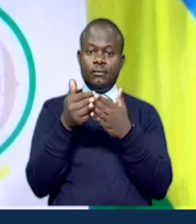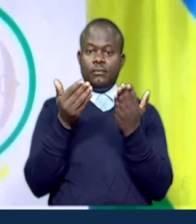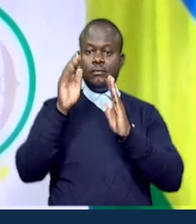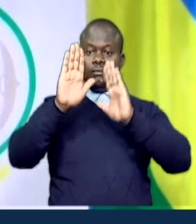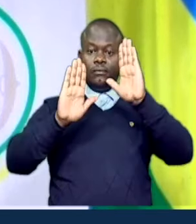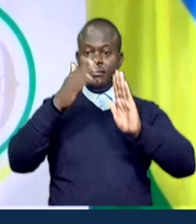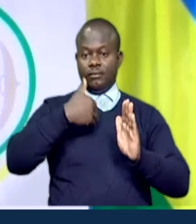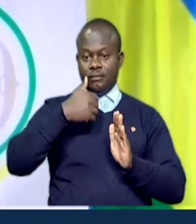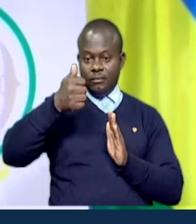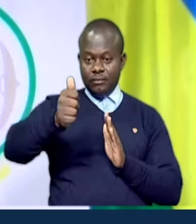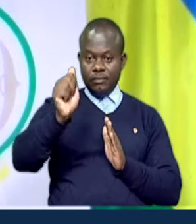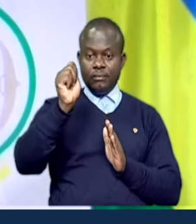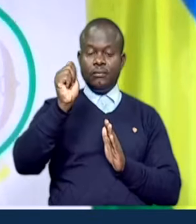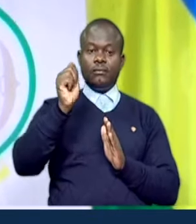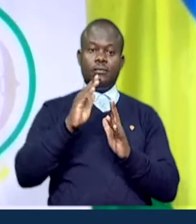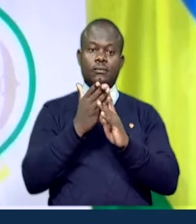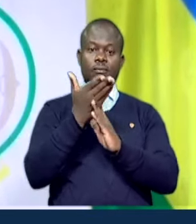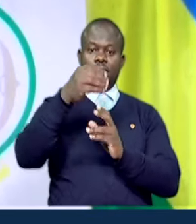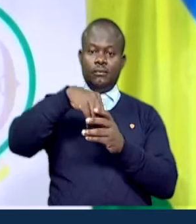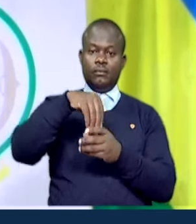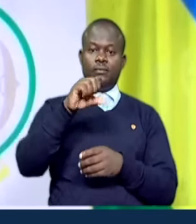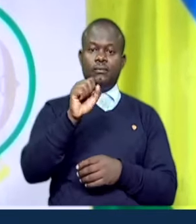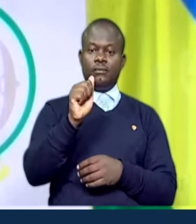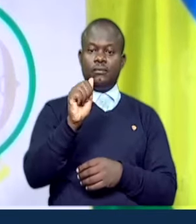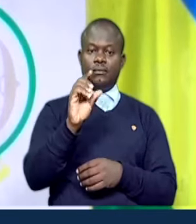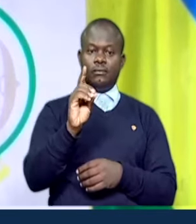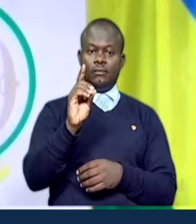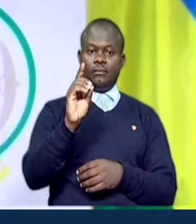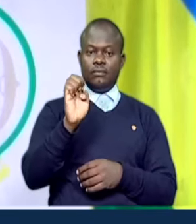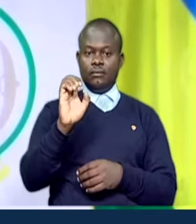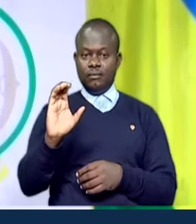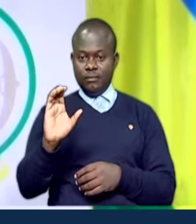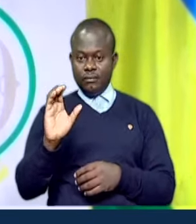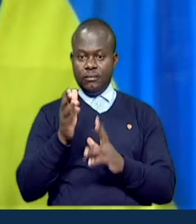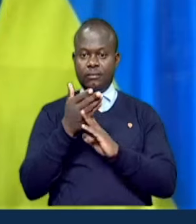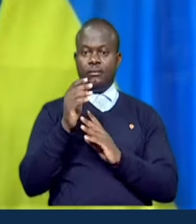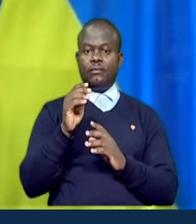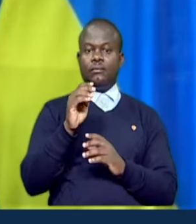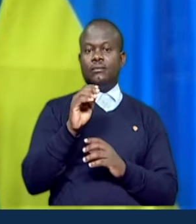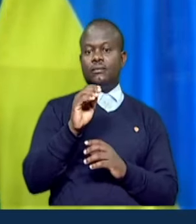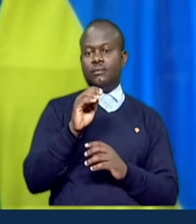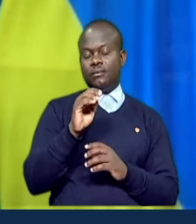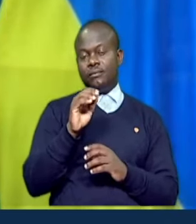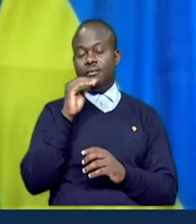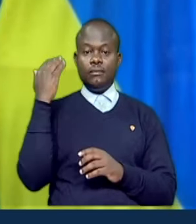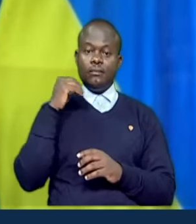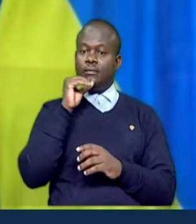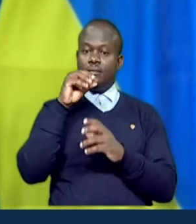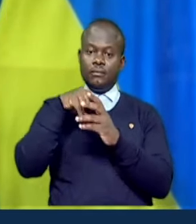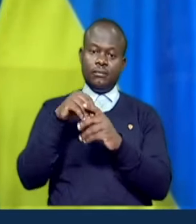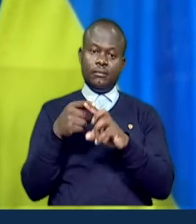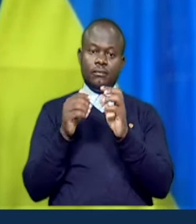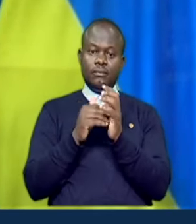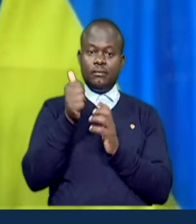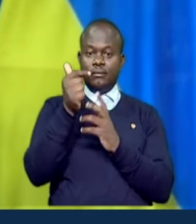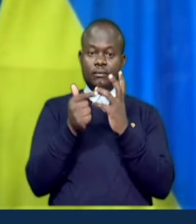ifite inyuze mu muryango wa SADC. Nubwo mbere muri East African Community ingabo zagiyeyo mbere itari irimo, ibyo rero